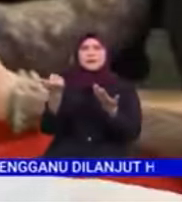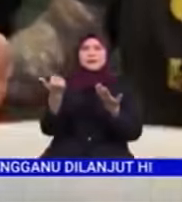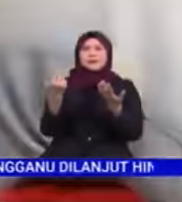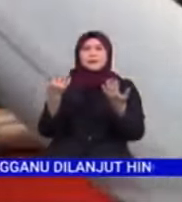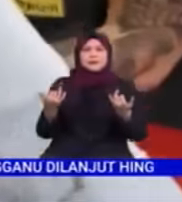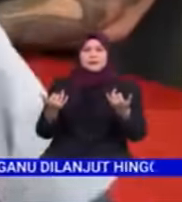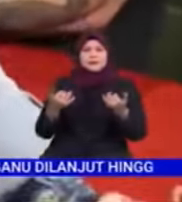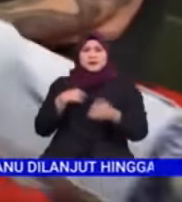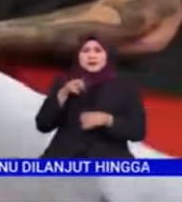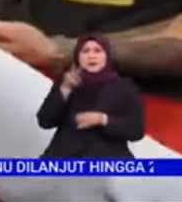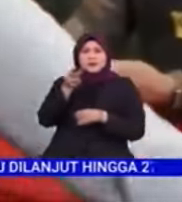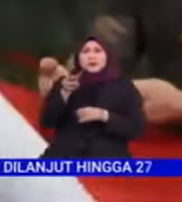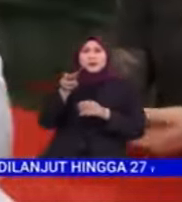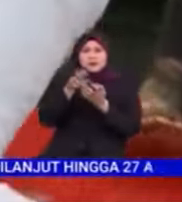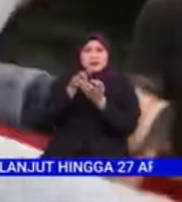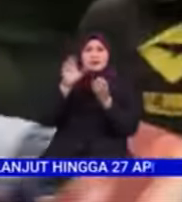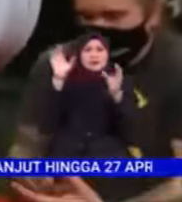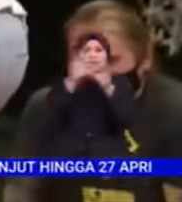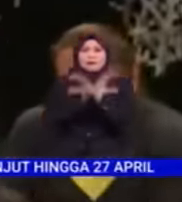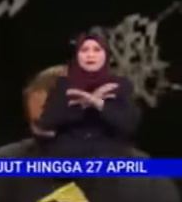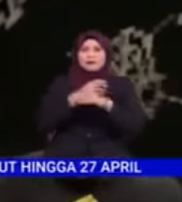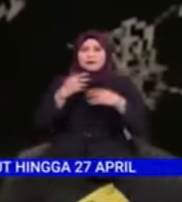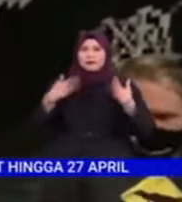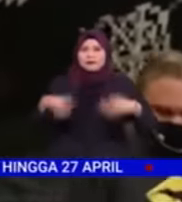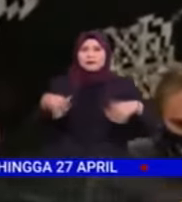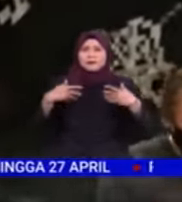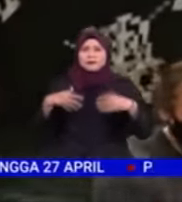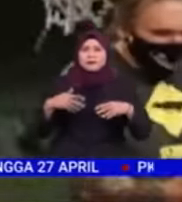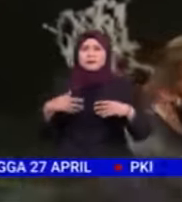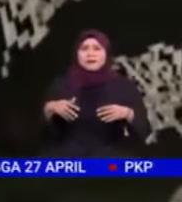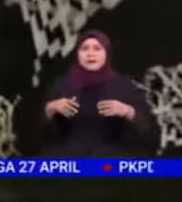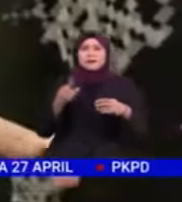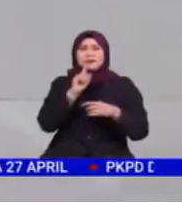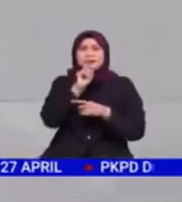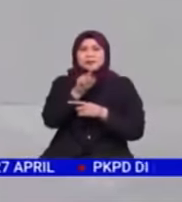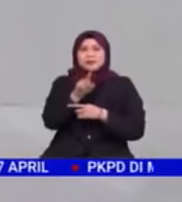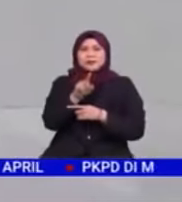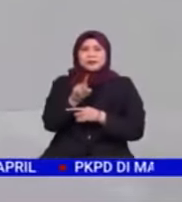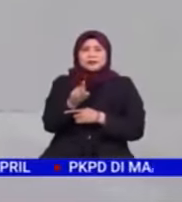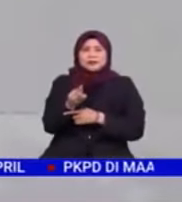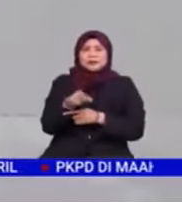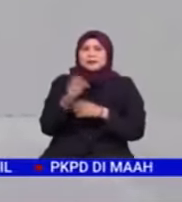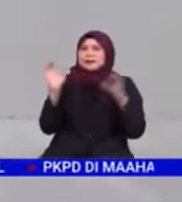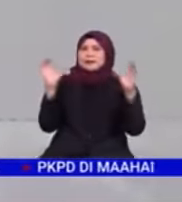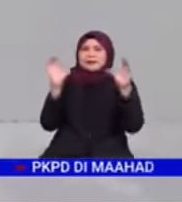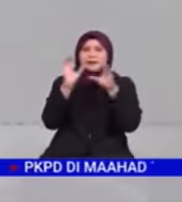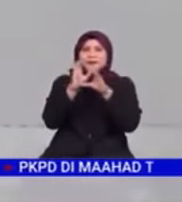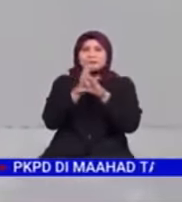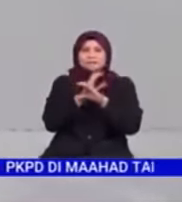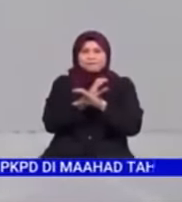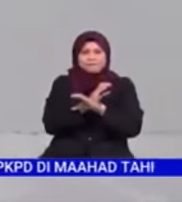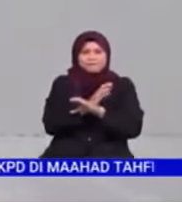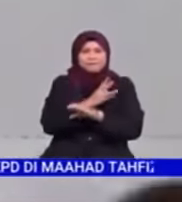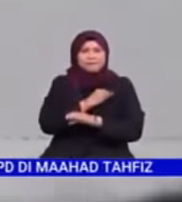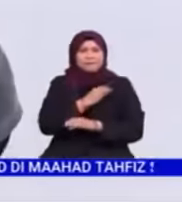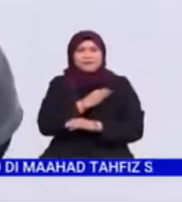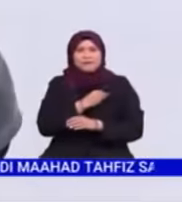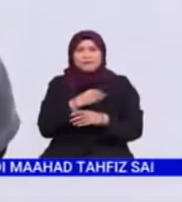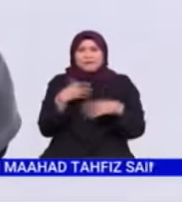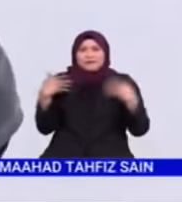netizen lepaskan sabaran oleh SBY jurus pada program kali ini adalah sesuatu yang agak mencoba dan